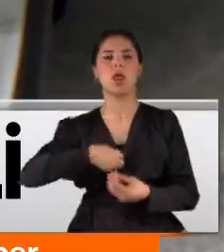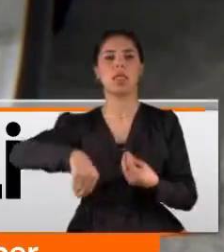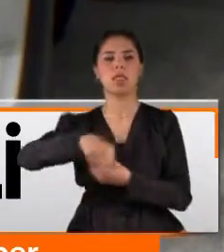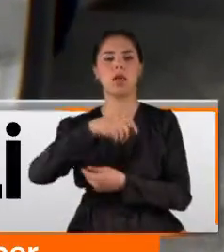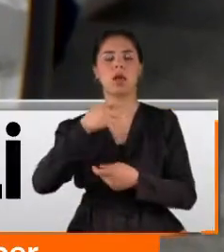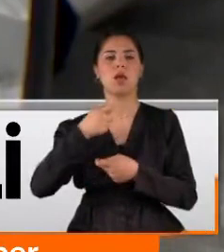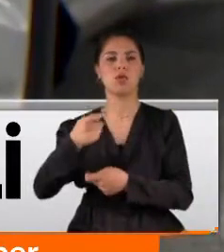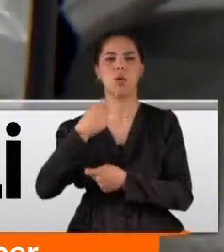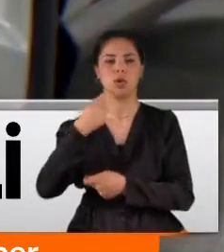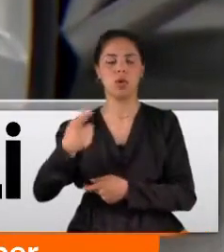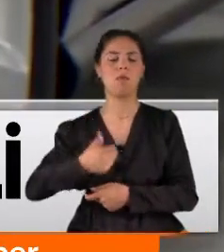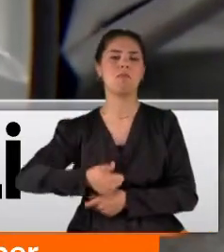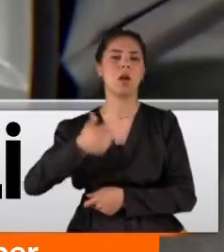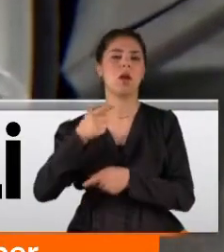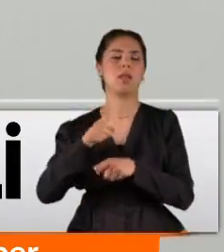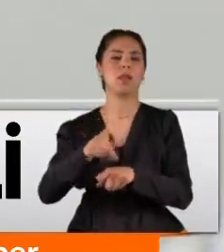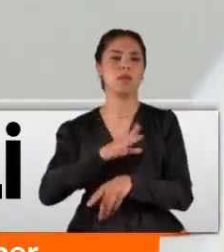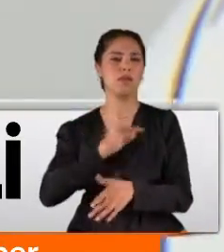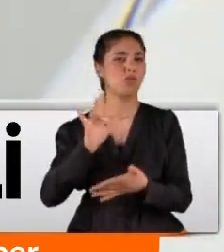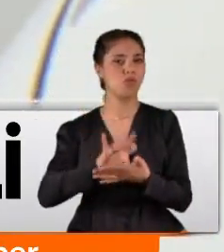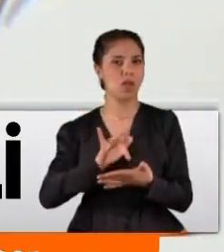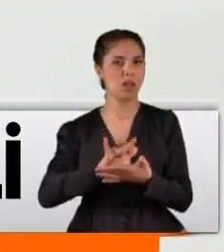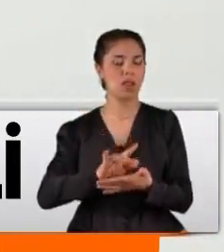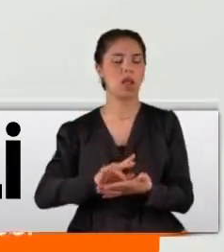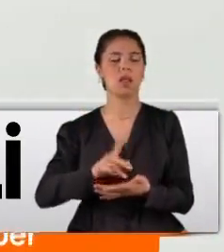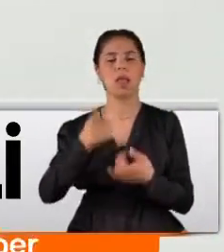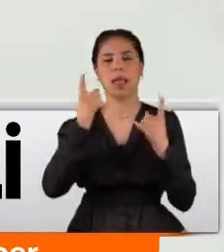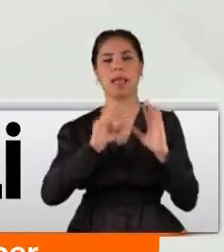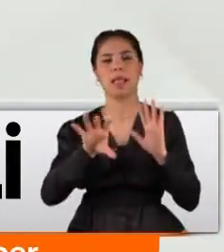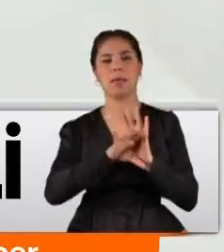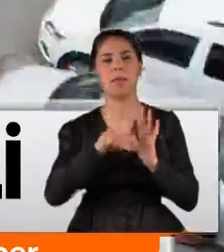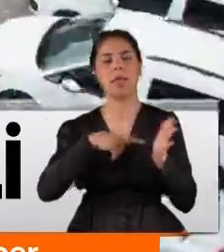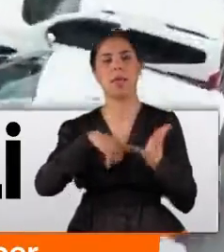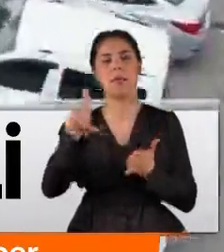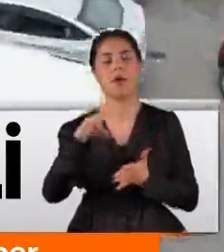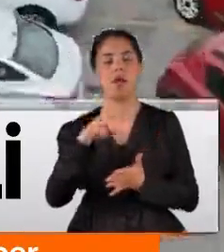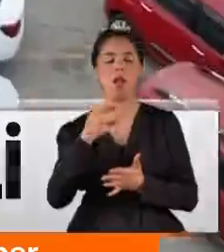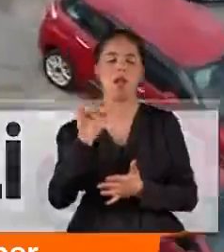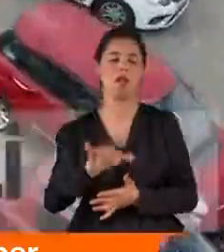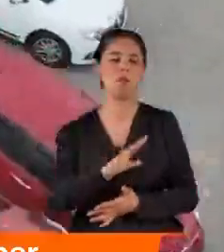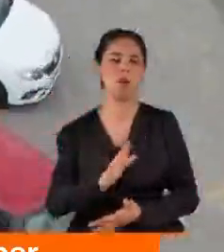zorlaması da bakanlığın takibinde. Cezası ise yetki belgelerinin iptali.